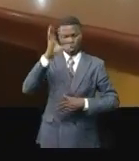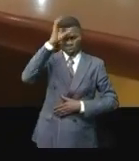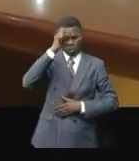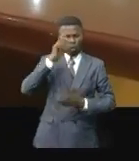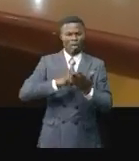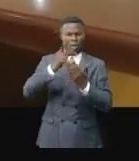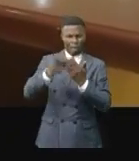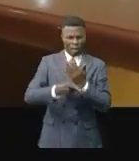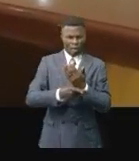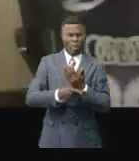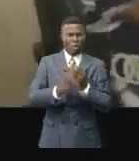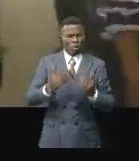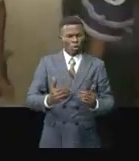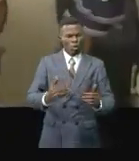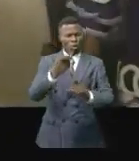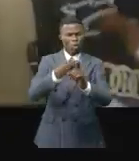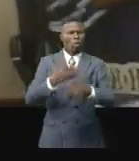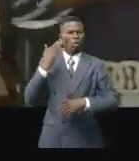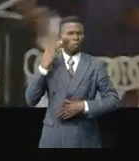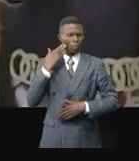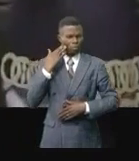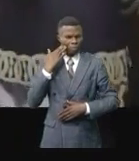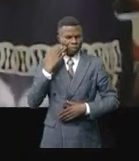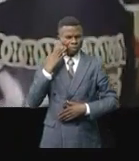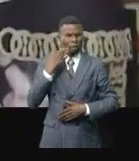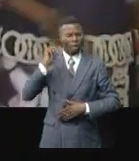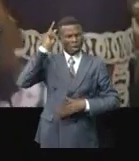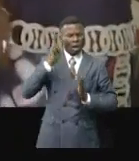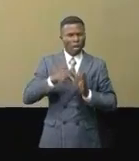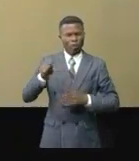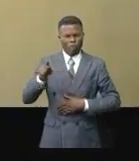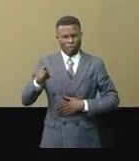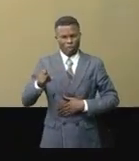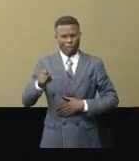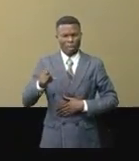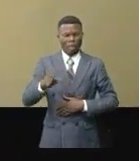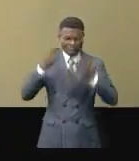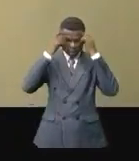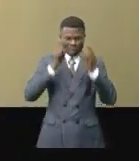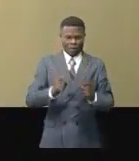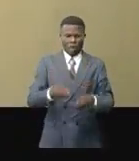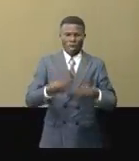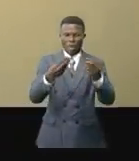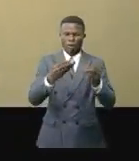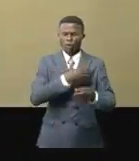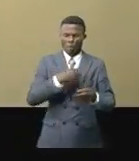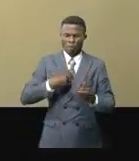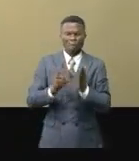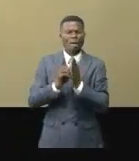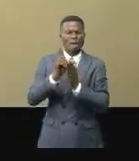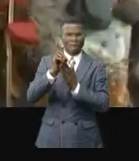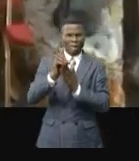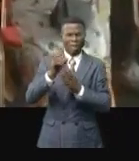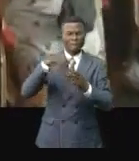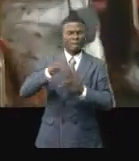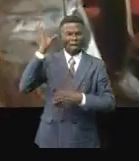chronogrammes des activités liées à ces mois vont bon train car le gouverneur Willy Tundala Hassan tient à la valorisation de la femme, surtout en milieu